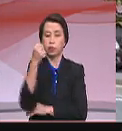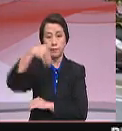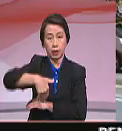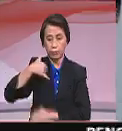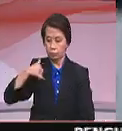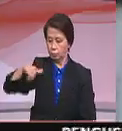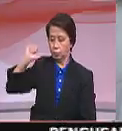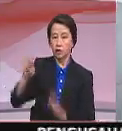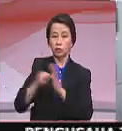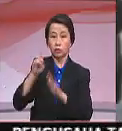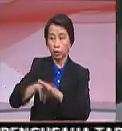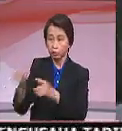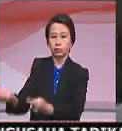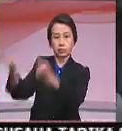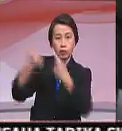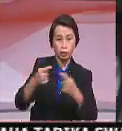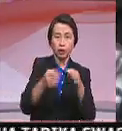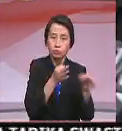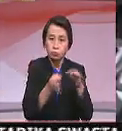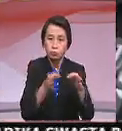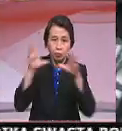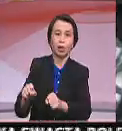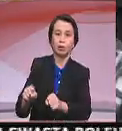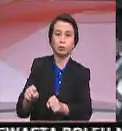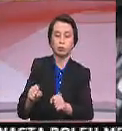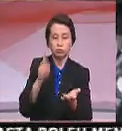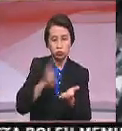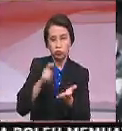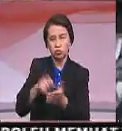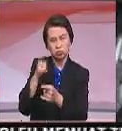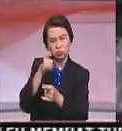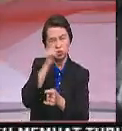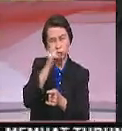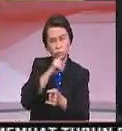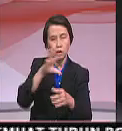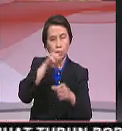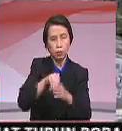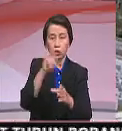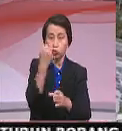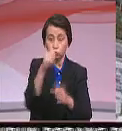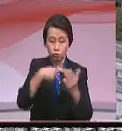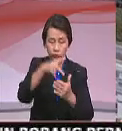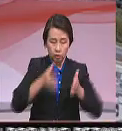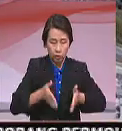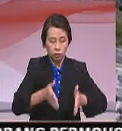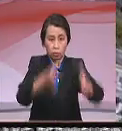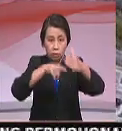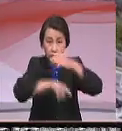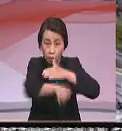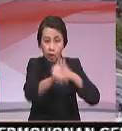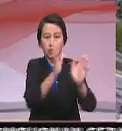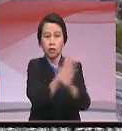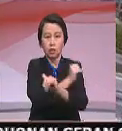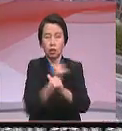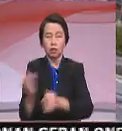semalam ketika hadir memberi keterangan. Tuntutan itu membabitkan pelaksanaan 10 projek jalan negeri di pedalaman Sarawak